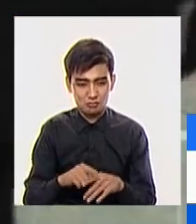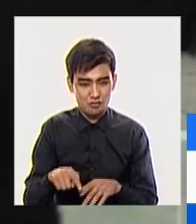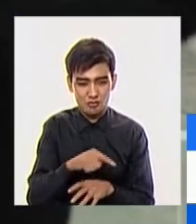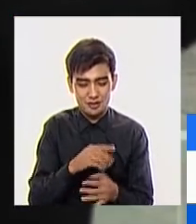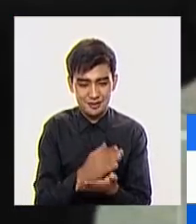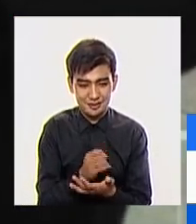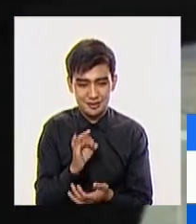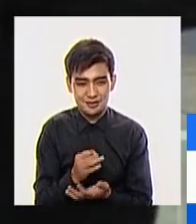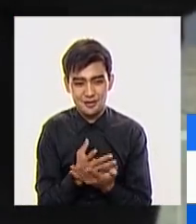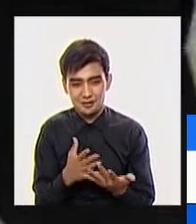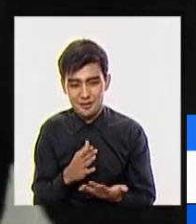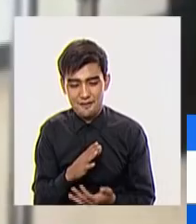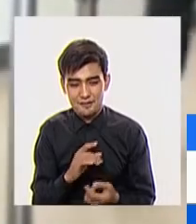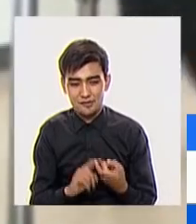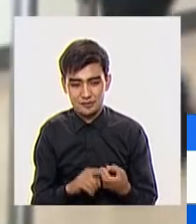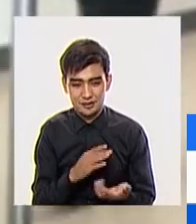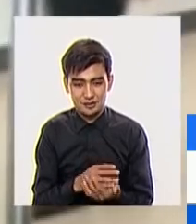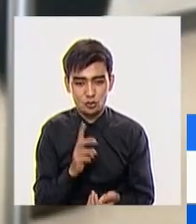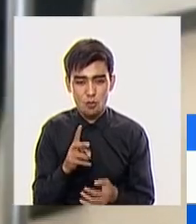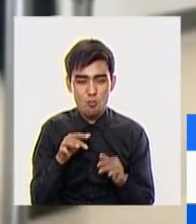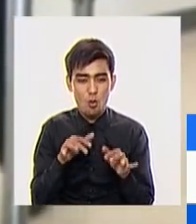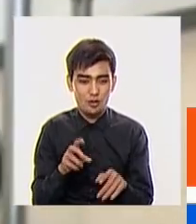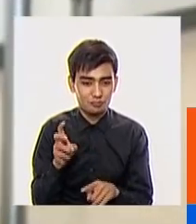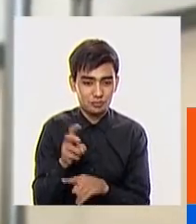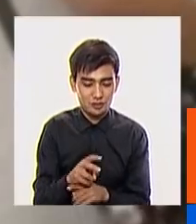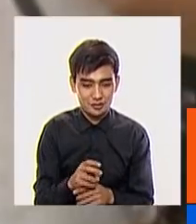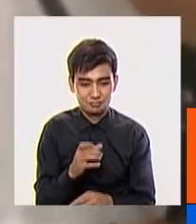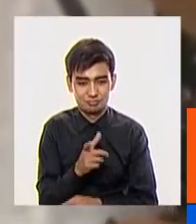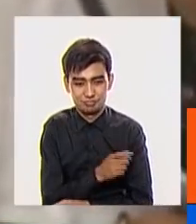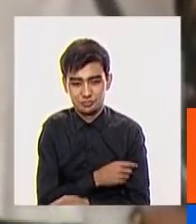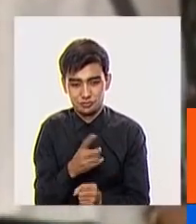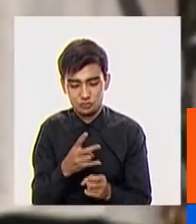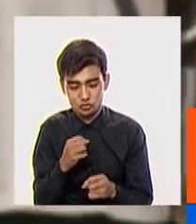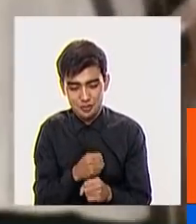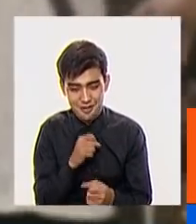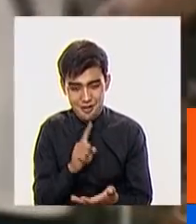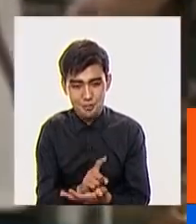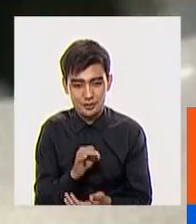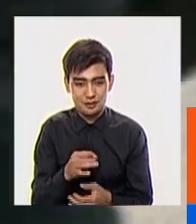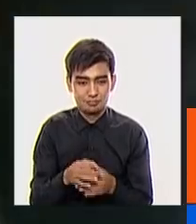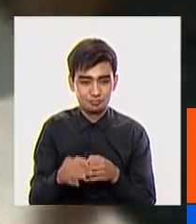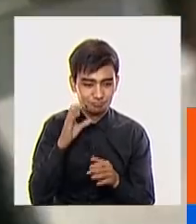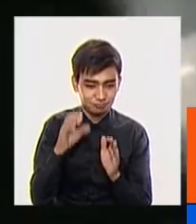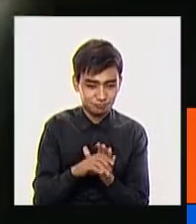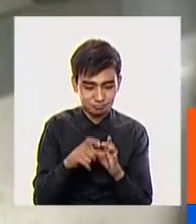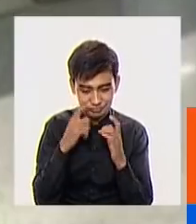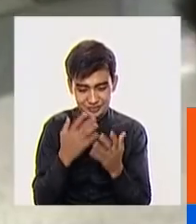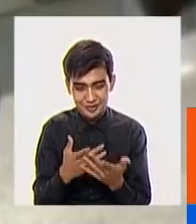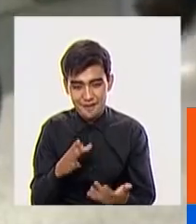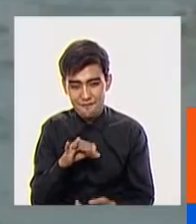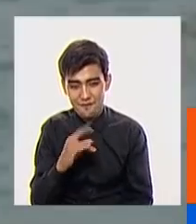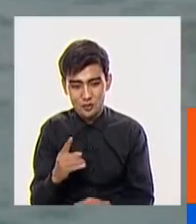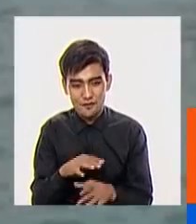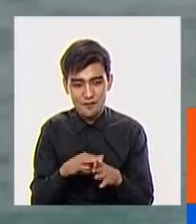вытесняя прочие варианты. Тем, кто собирается к морю, советуют не откладывать вакцинацию и соблюдать меры безопасности. А властям ВОЗ